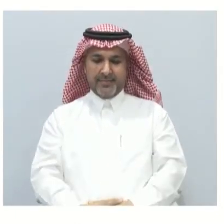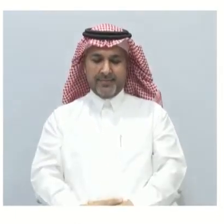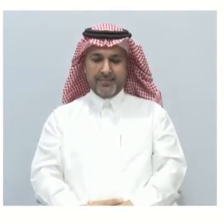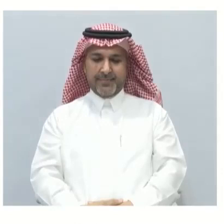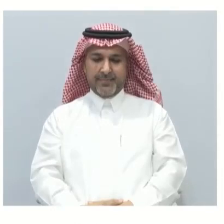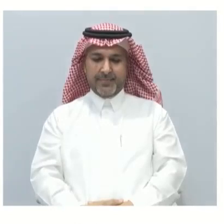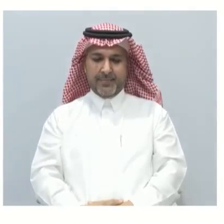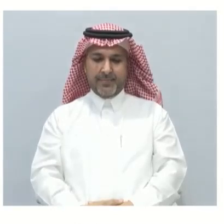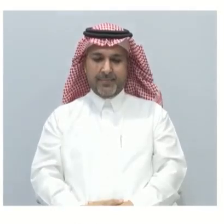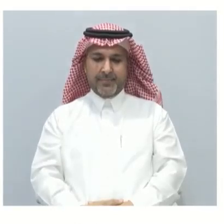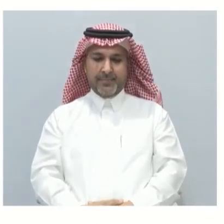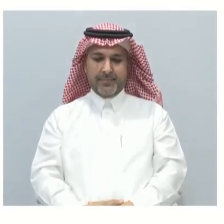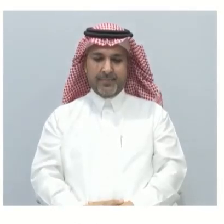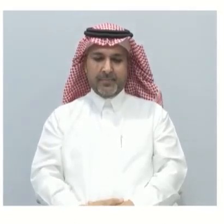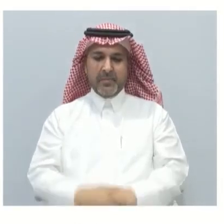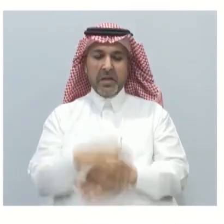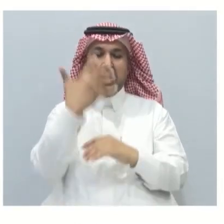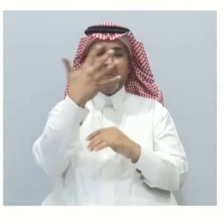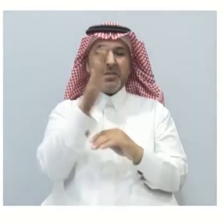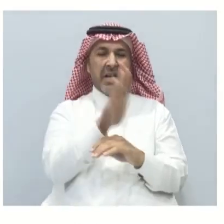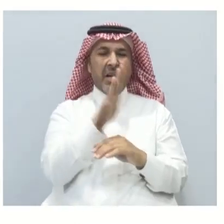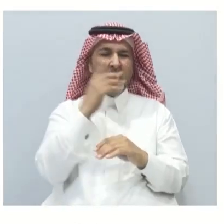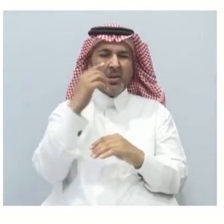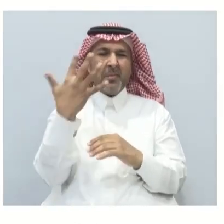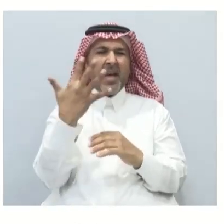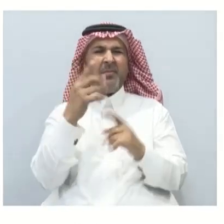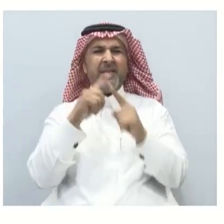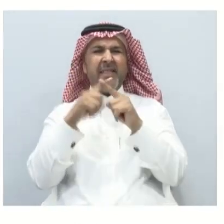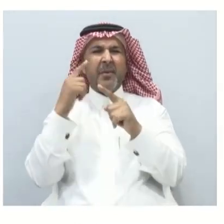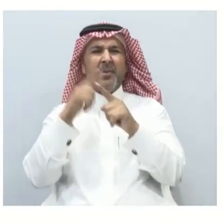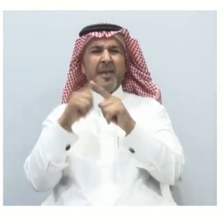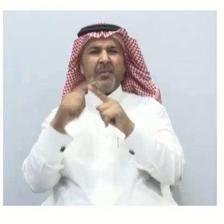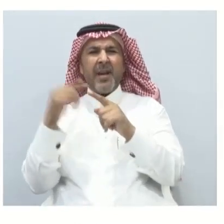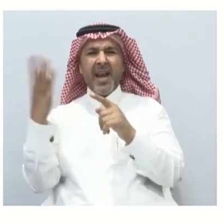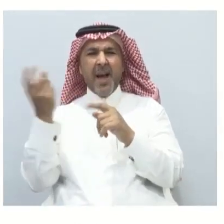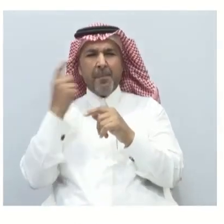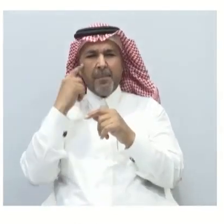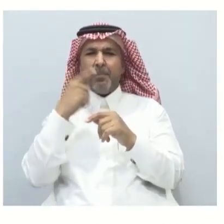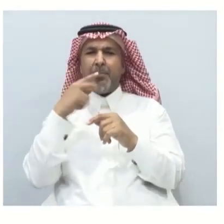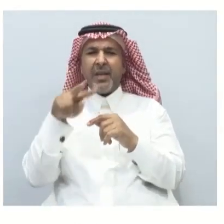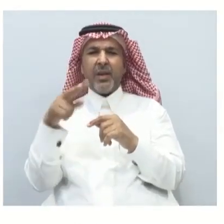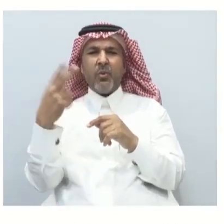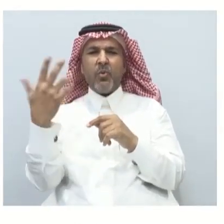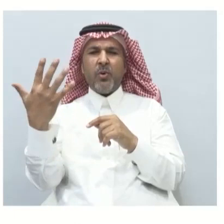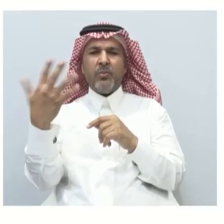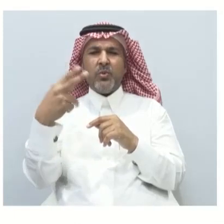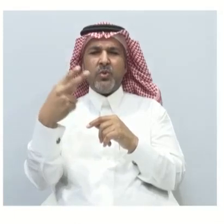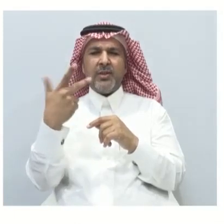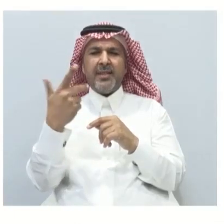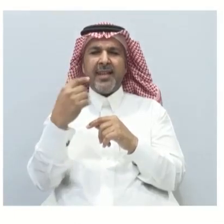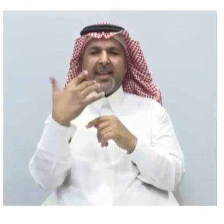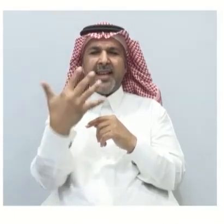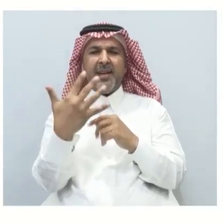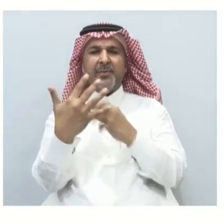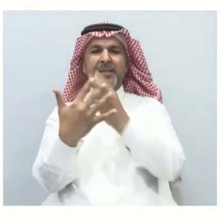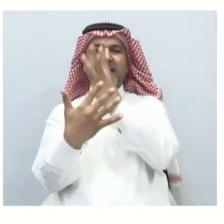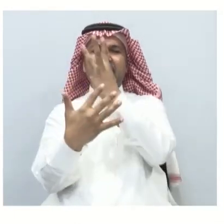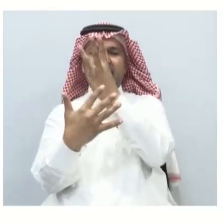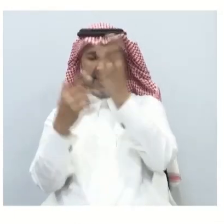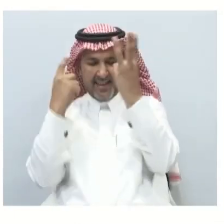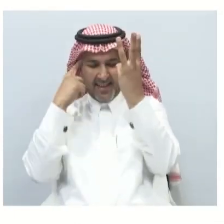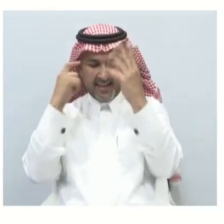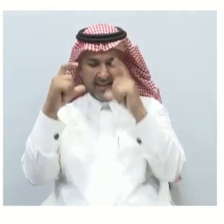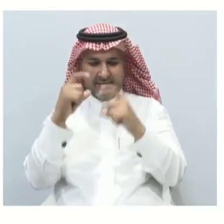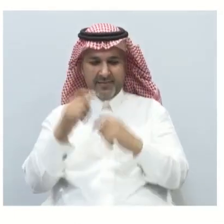125 الخم بتركها كما هي 5 اس 5 اكس تساوي 125 هي عباره عن 5 تكعيب